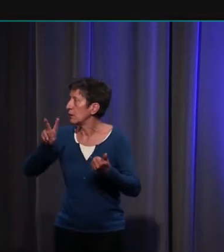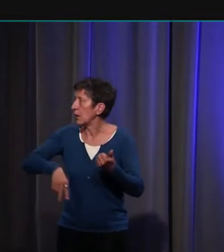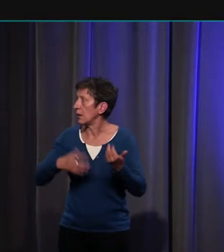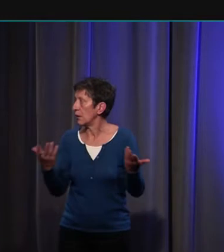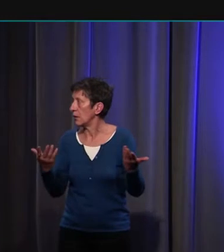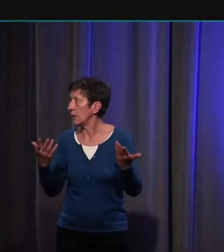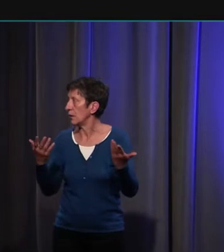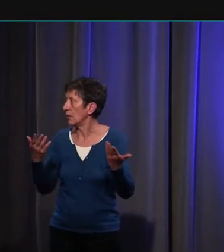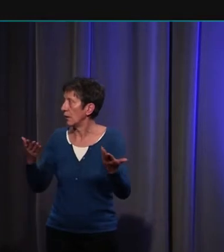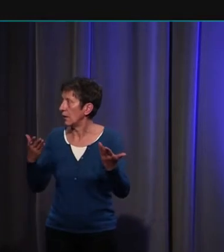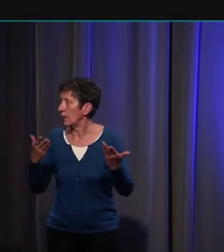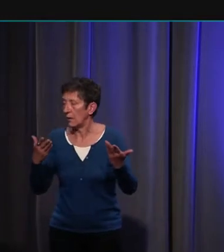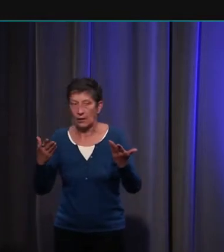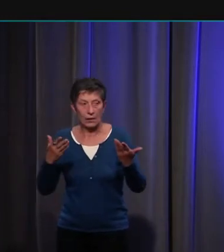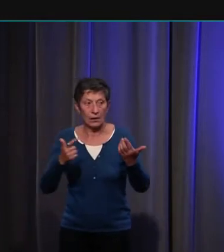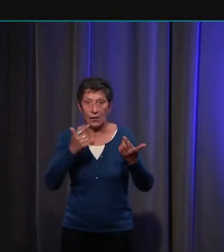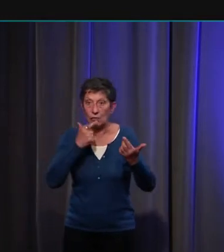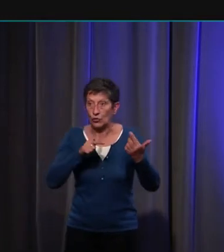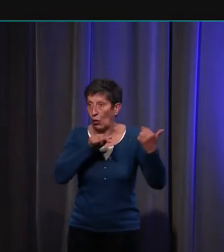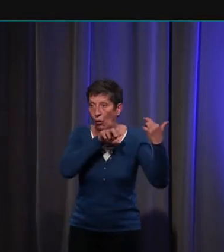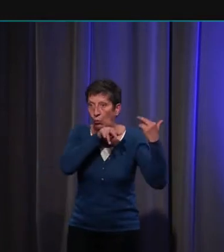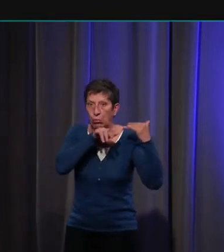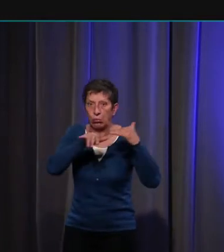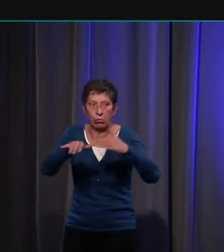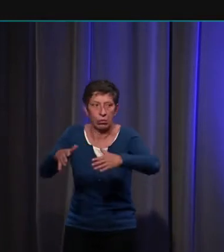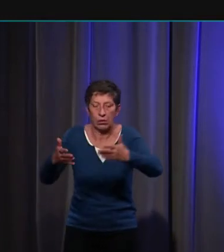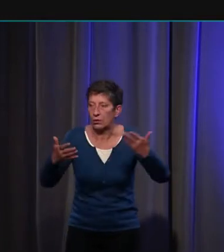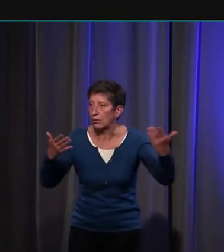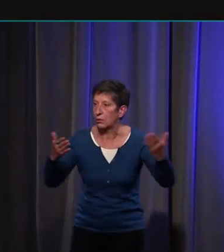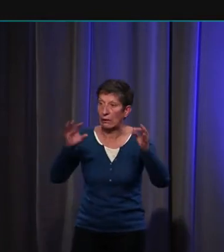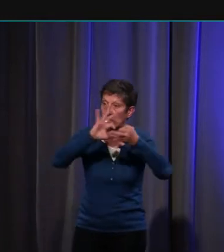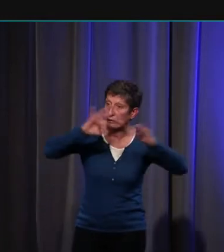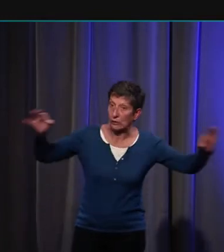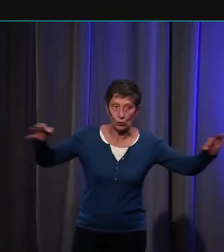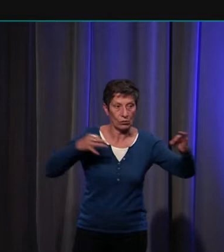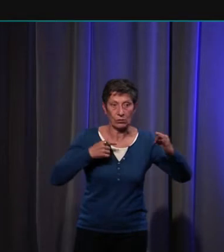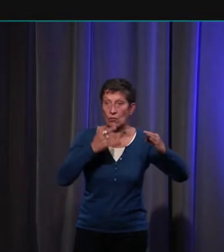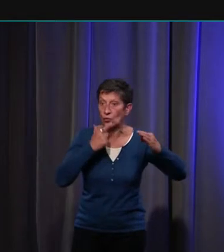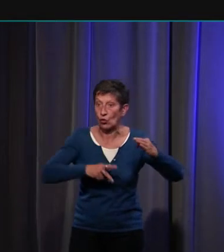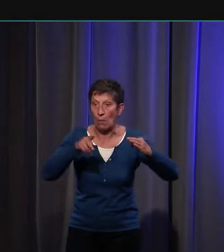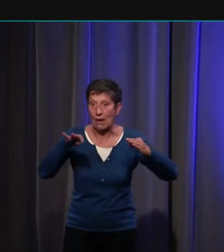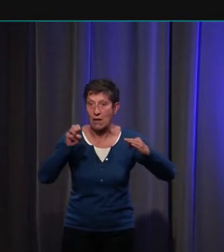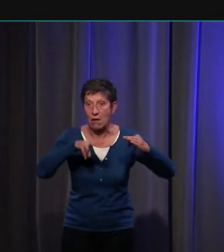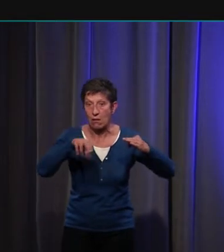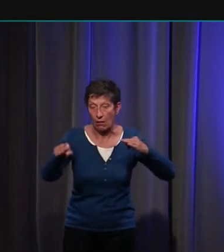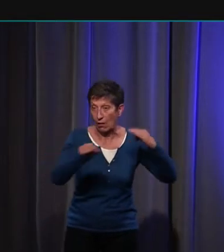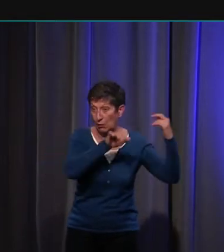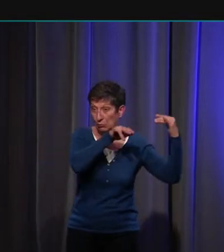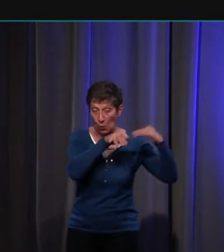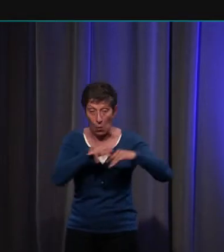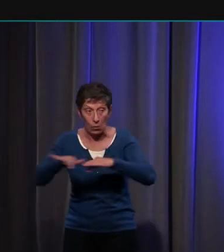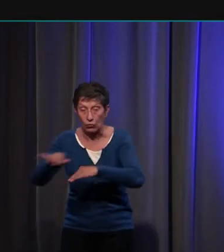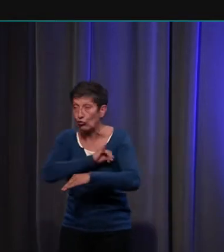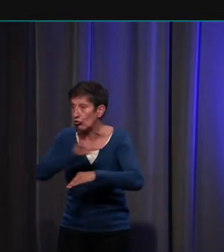au temple des païens arriver jusqu'aux genoux de chevaux etc c'est une situation apocalyptique c'est intéressant que l'on utilise le dernier livre de la bible